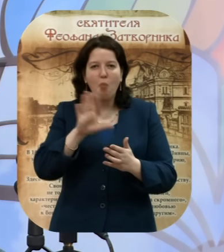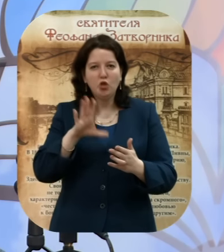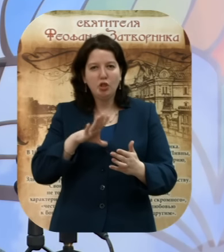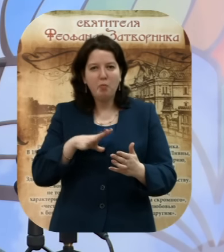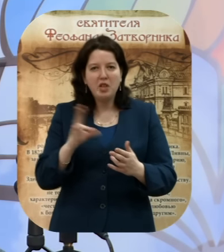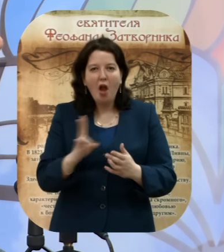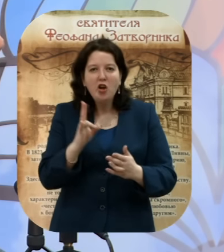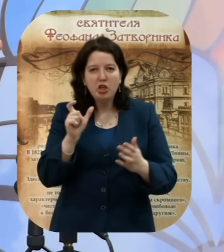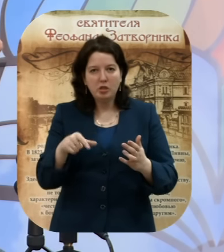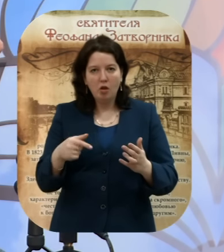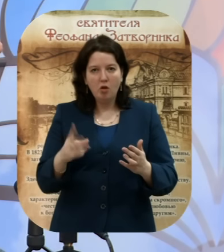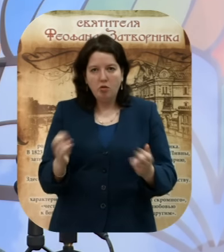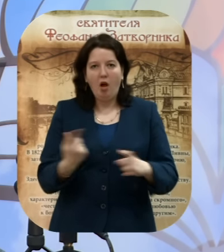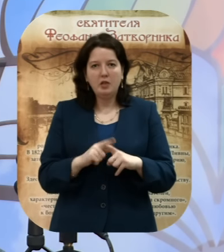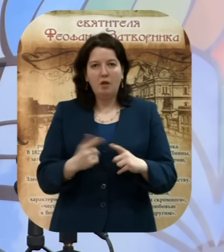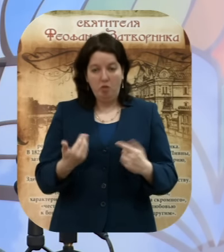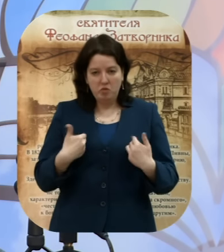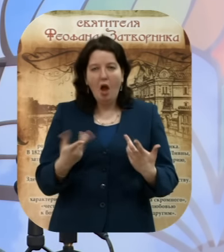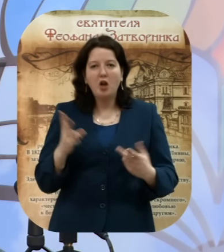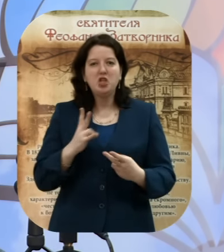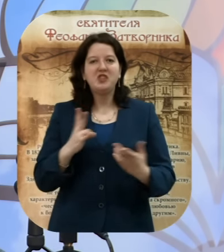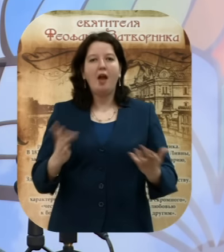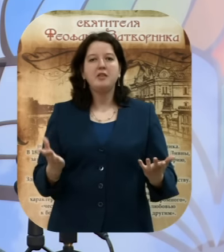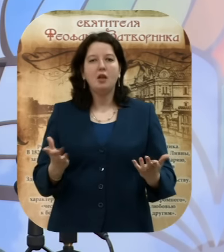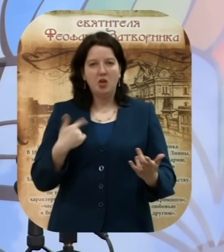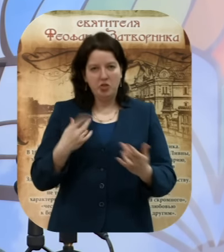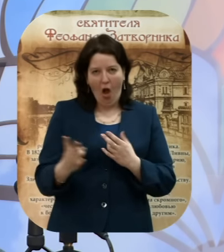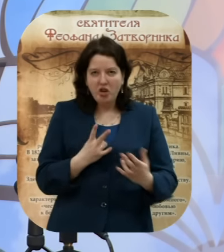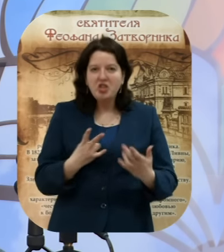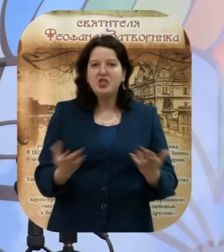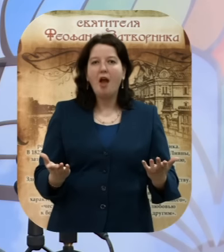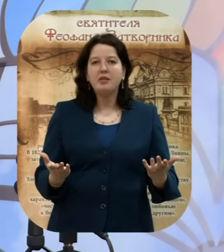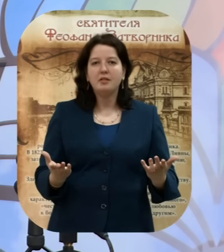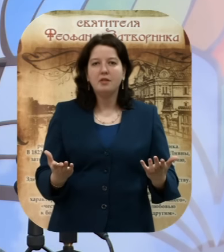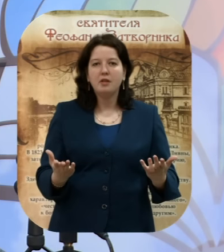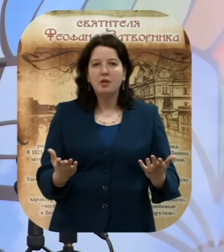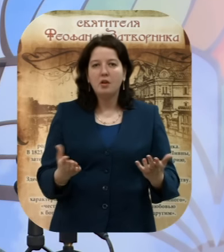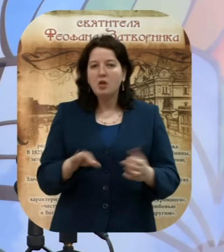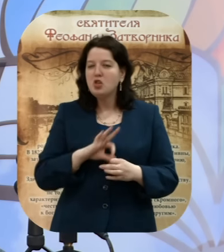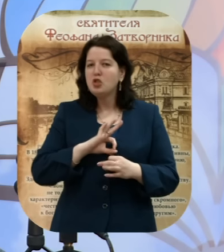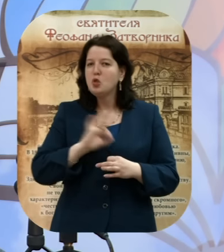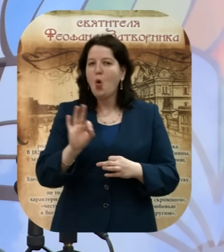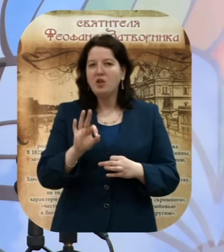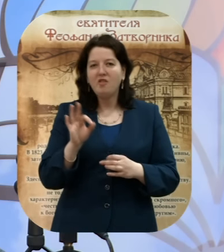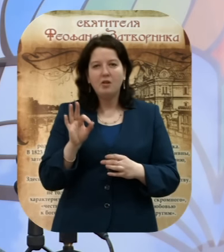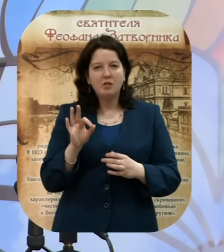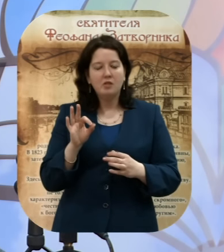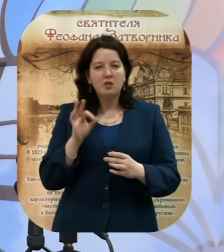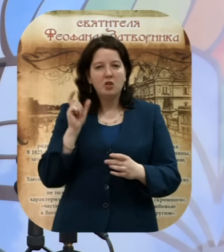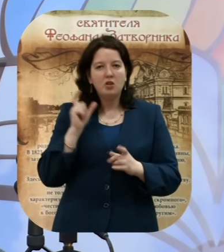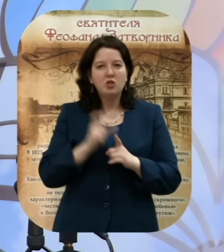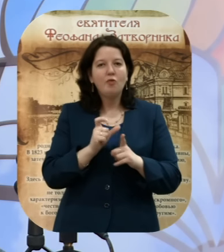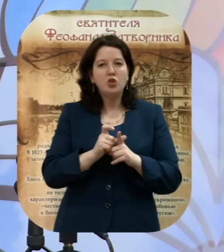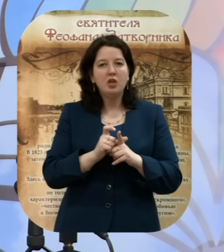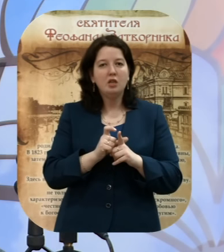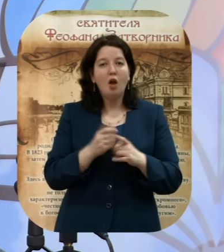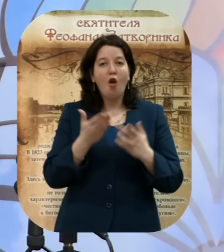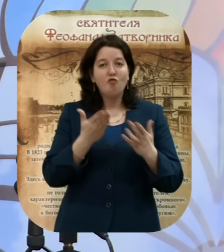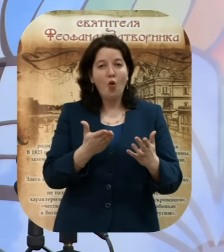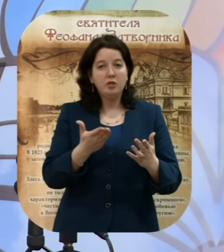Как такое «я христианин»? «Я христианин»? Здорово звучит. Уже, голубчик, ты себя и